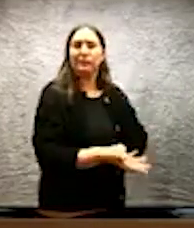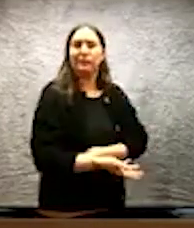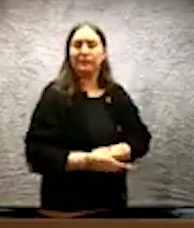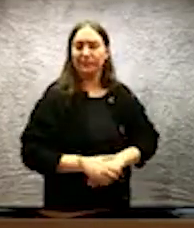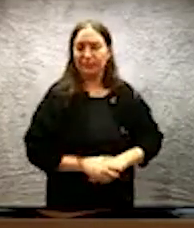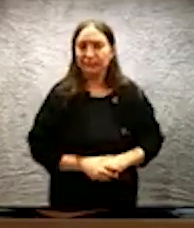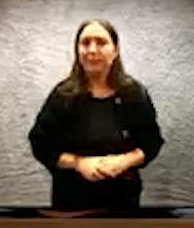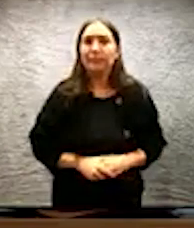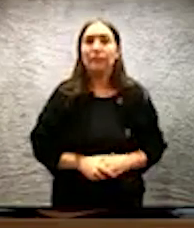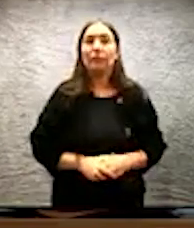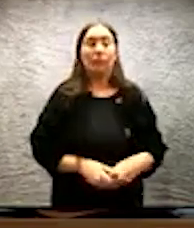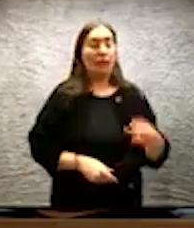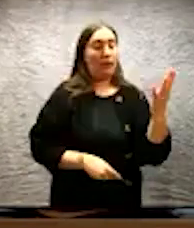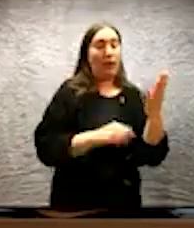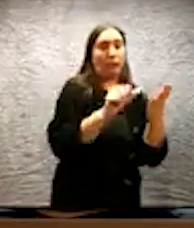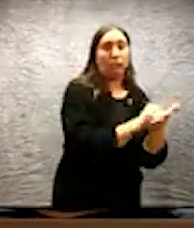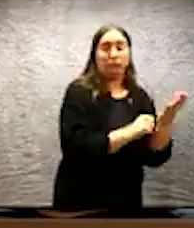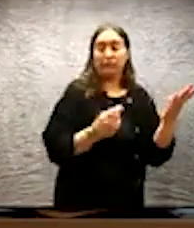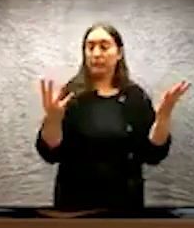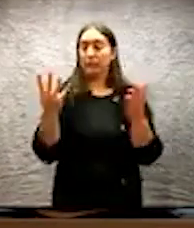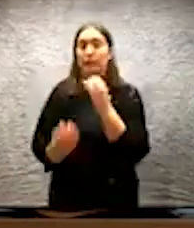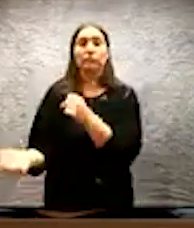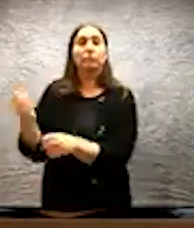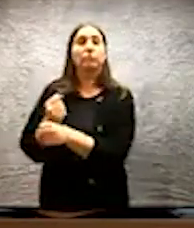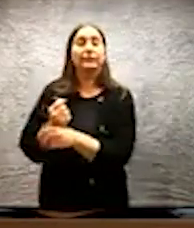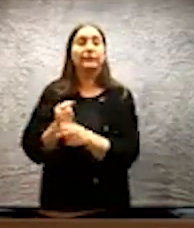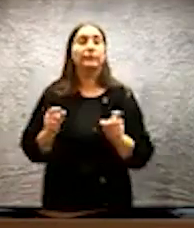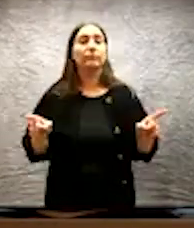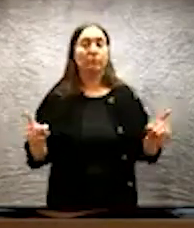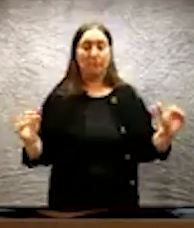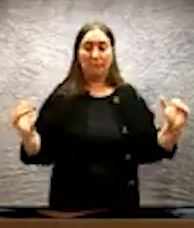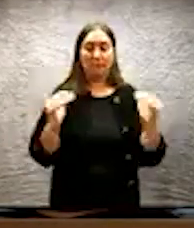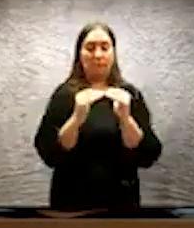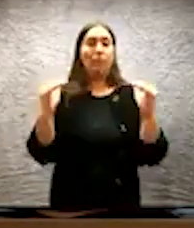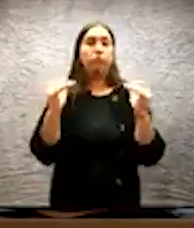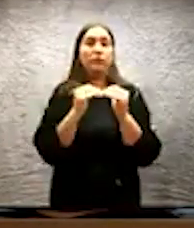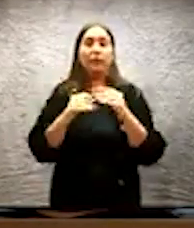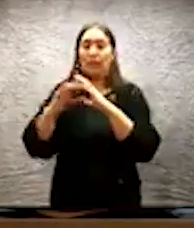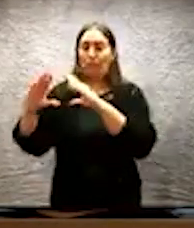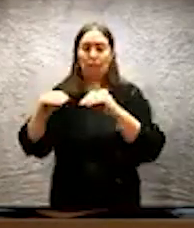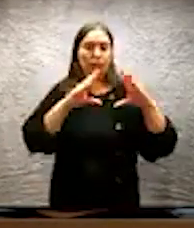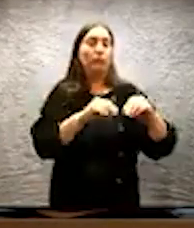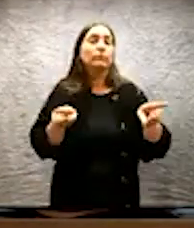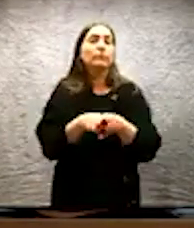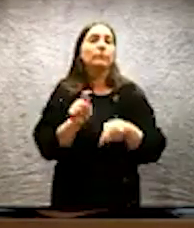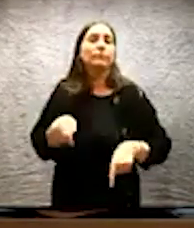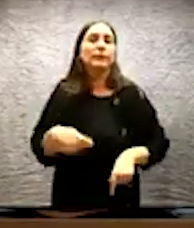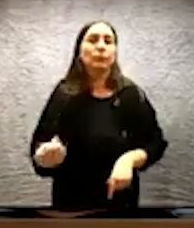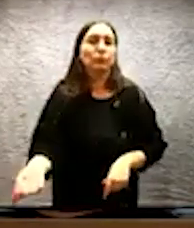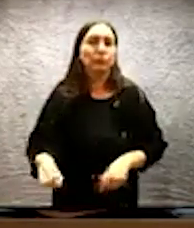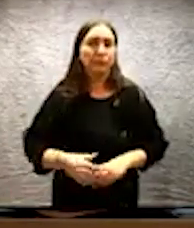Donc, 4 créations, 4 suppressions, pas au même poste, bien sûr.